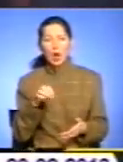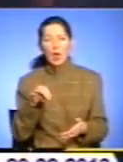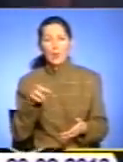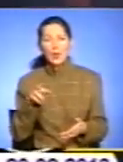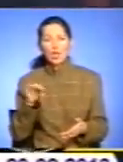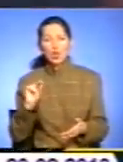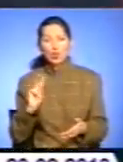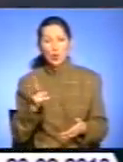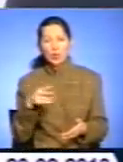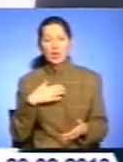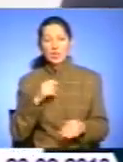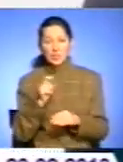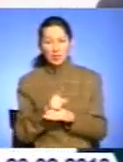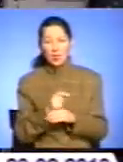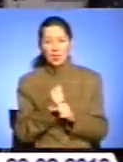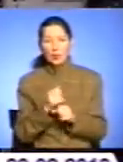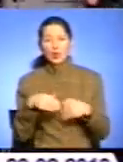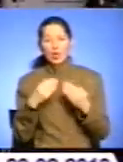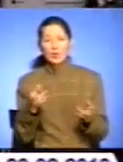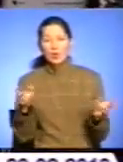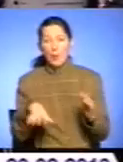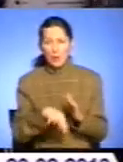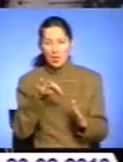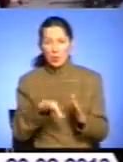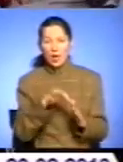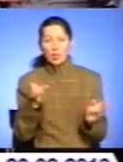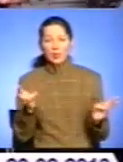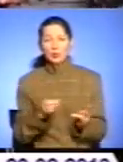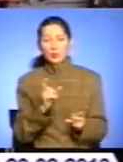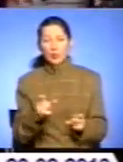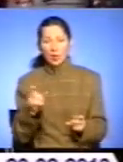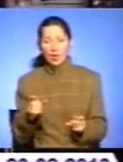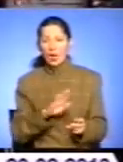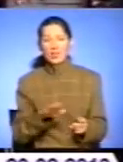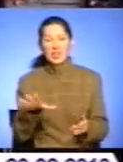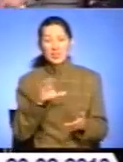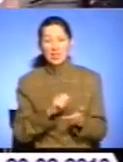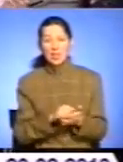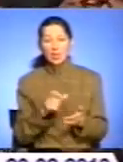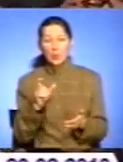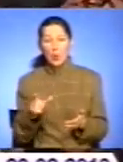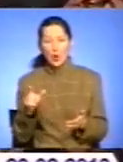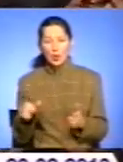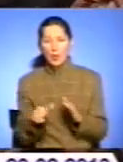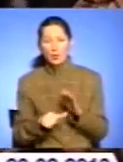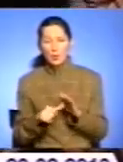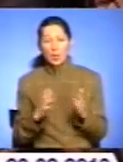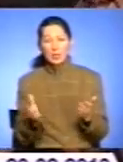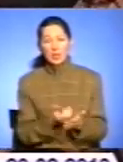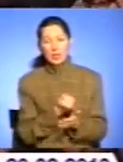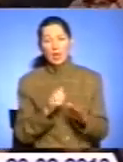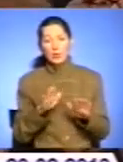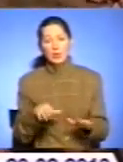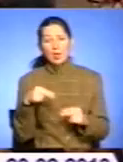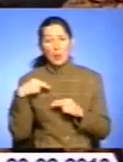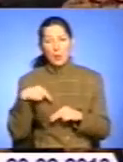завдання – роботодавцям підібрати потрібних працівників, а не зайнятим особам – знайти місце праці. День соціальної